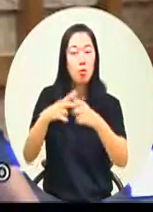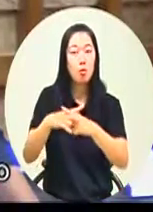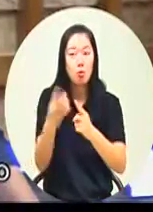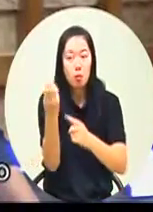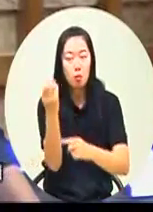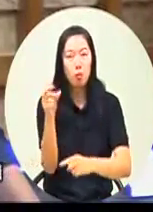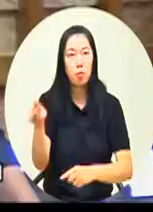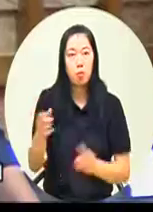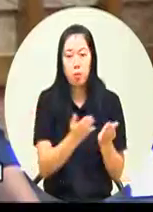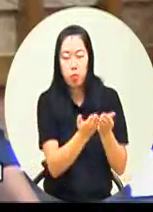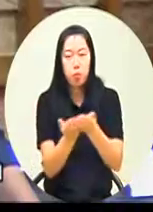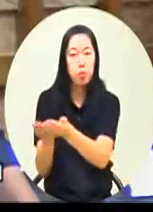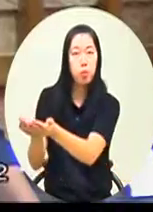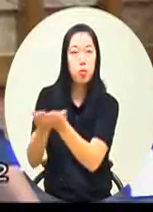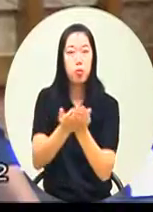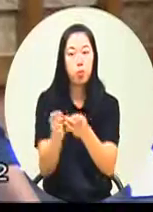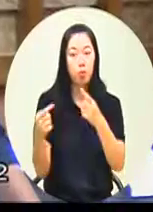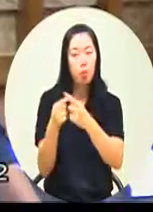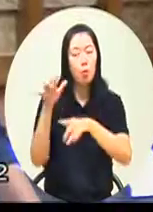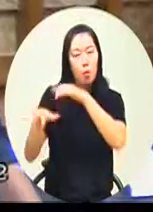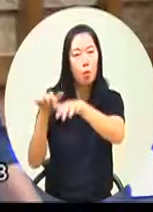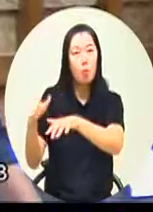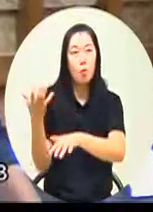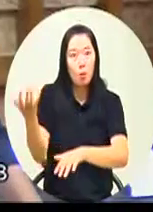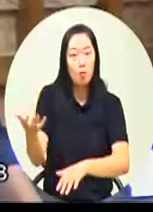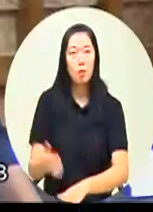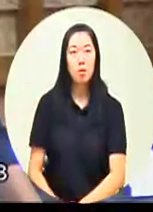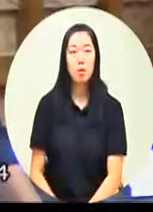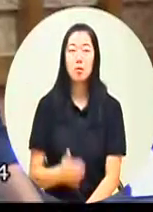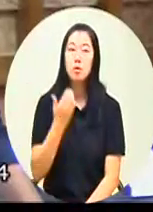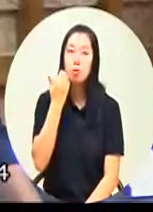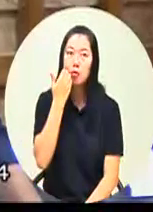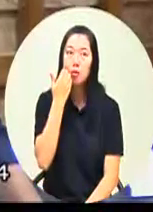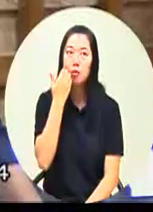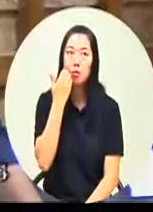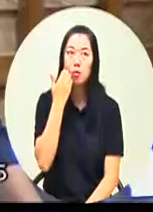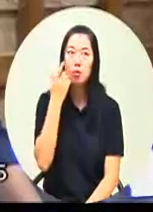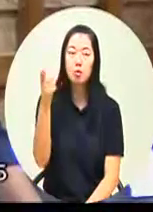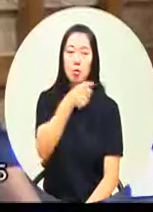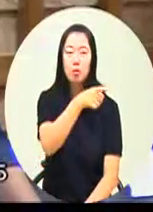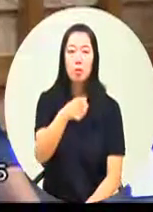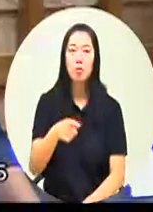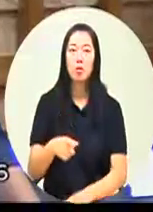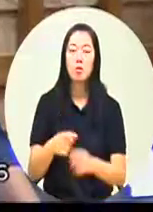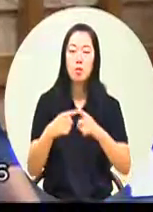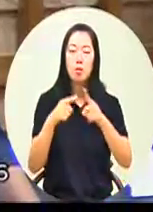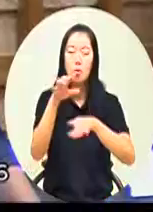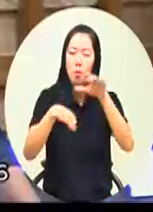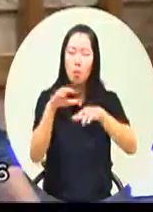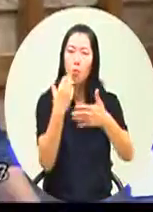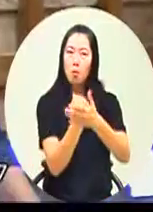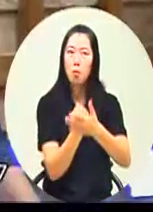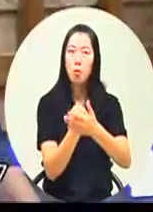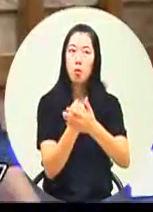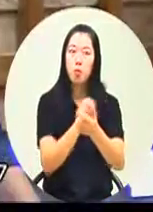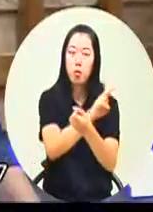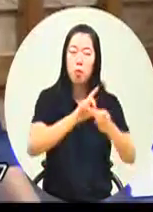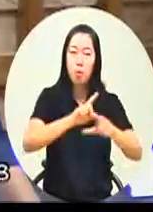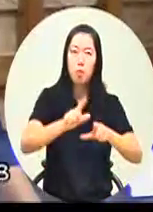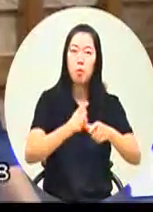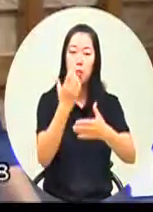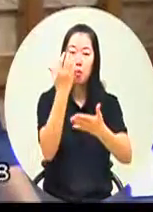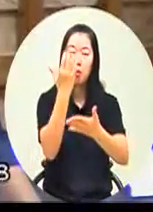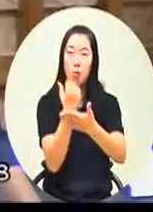个航线。那这些观光人潮如果没有停留，他就是经过林园没有一刻停下来。如果我